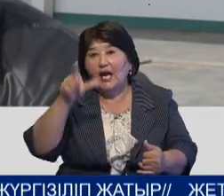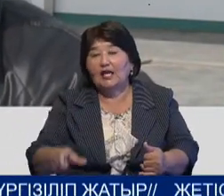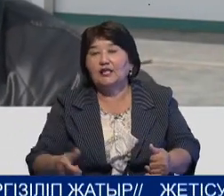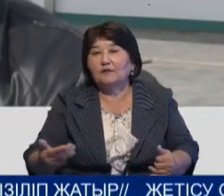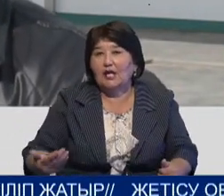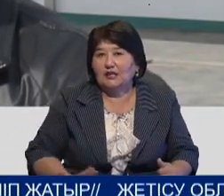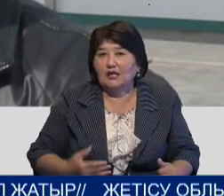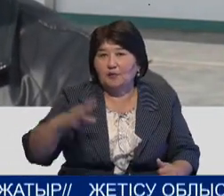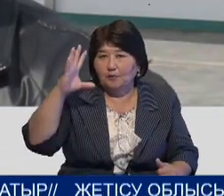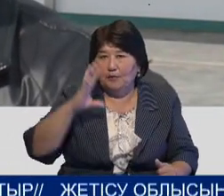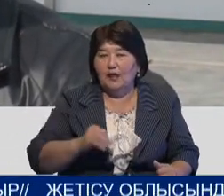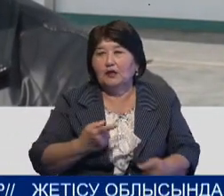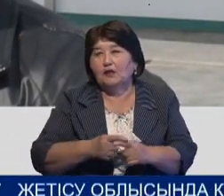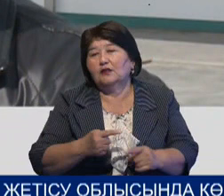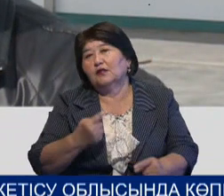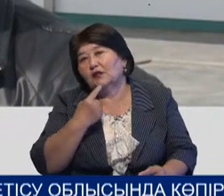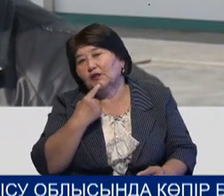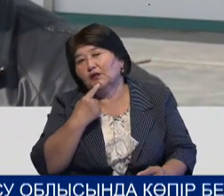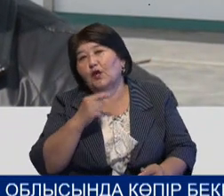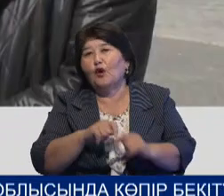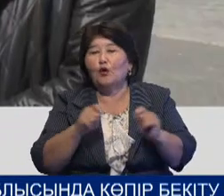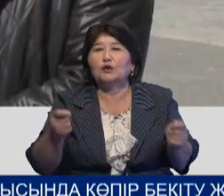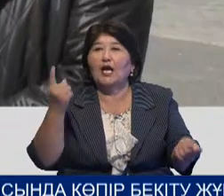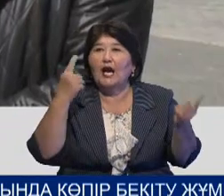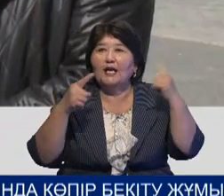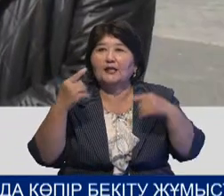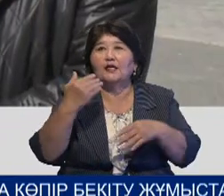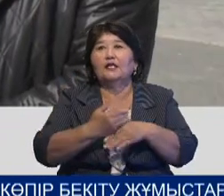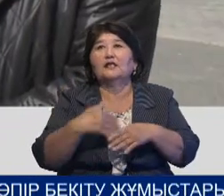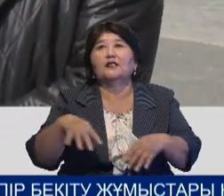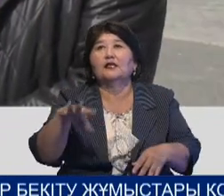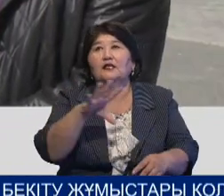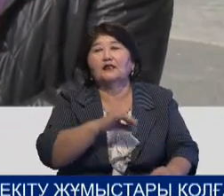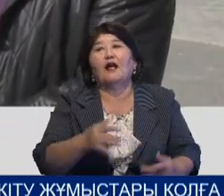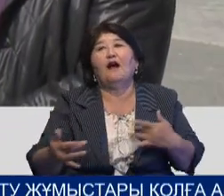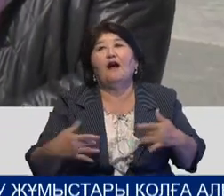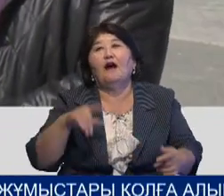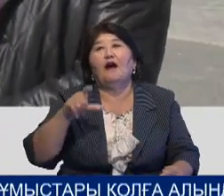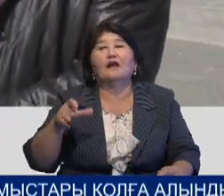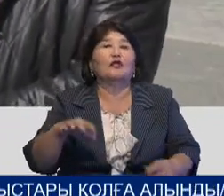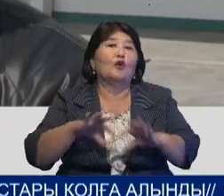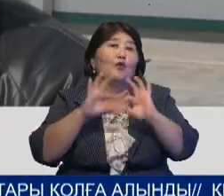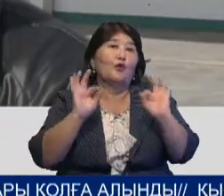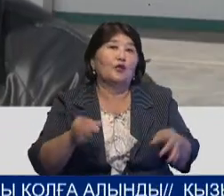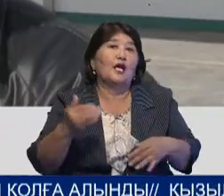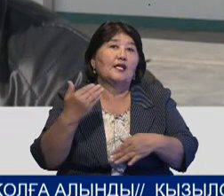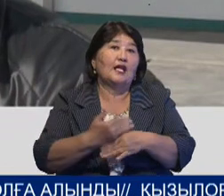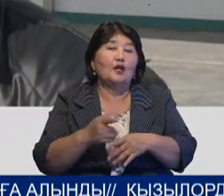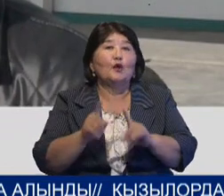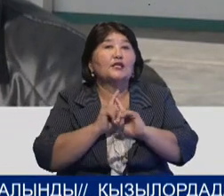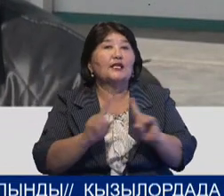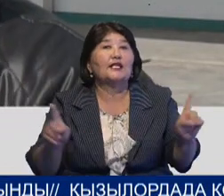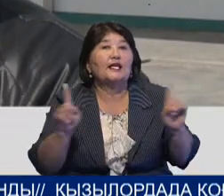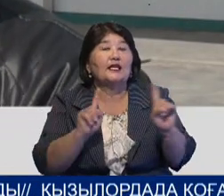басындағы үлкен тақырыптарды қозғайтын шығарма. Сондықтан біздің театрдың әртістердің өнеріне, театрдың осы ерекше